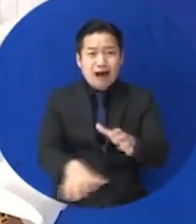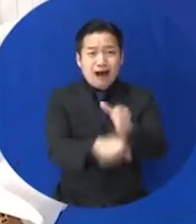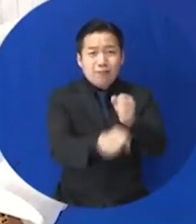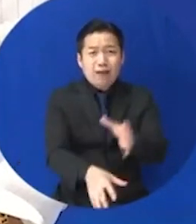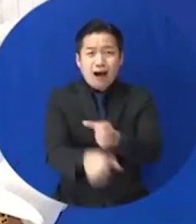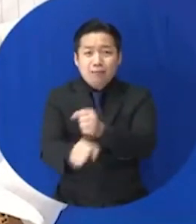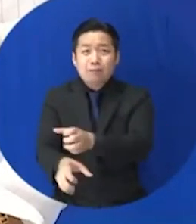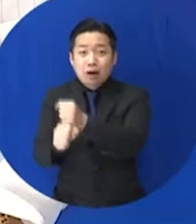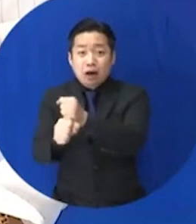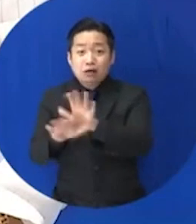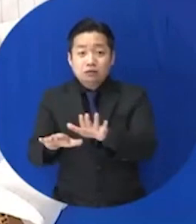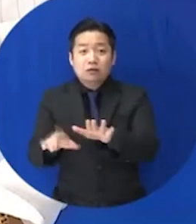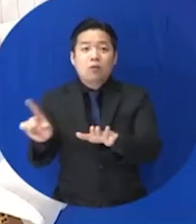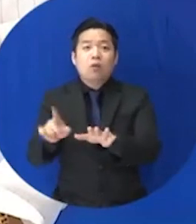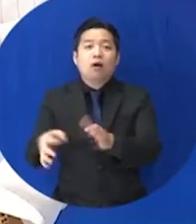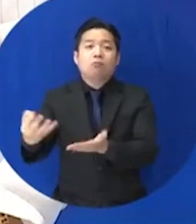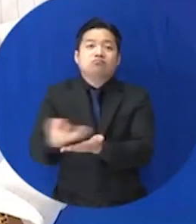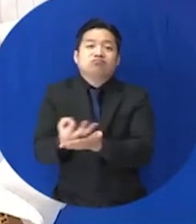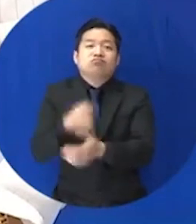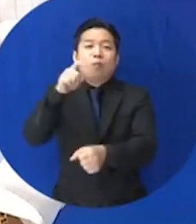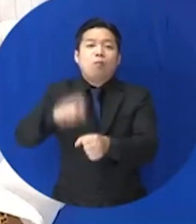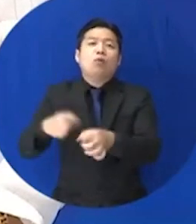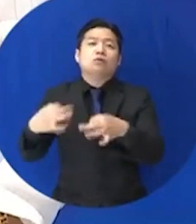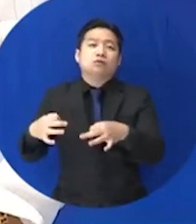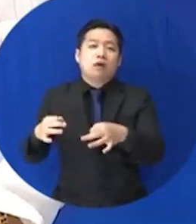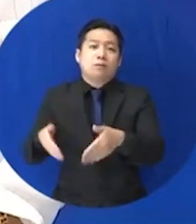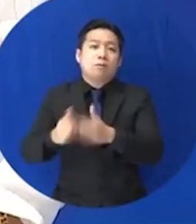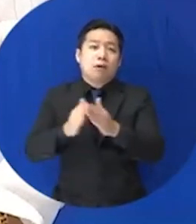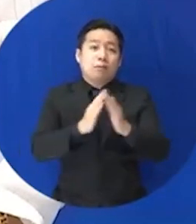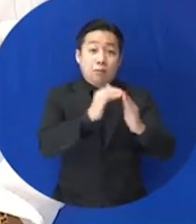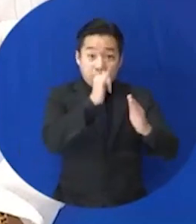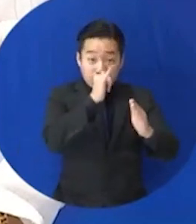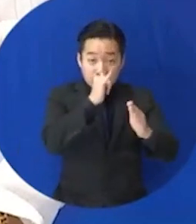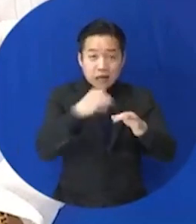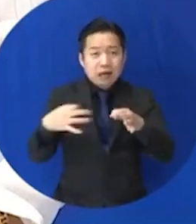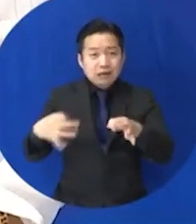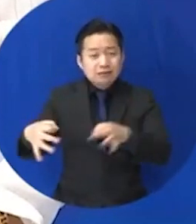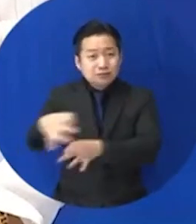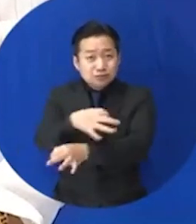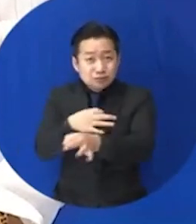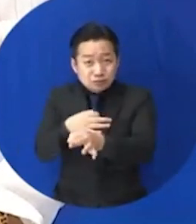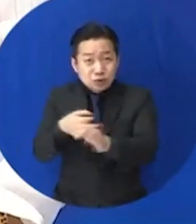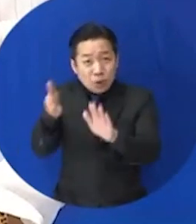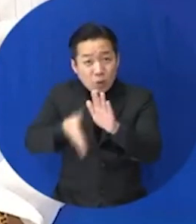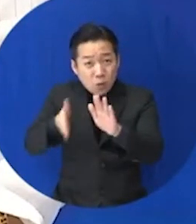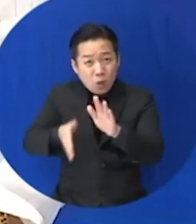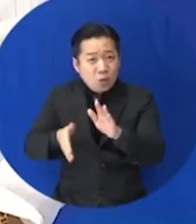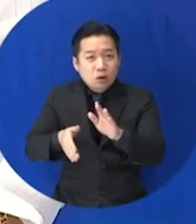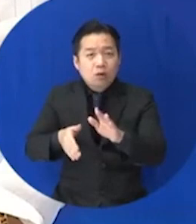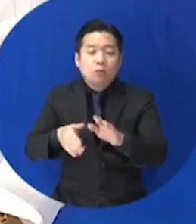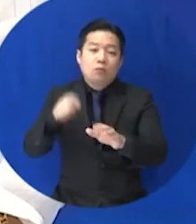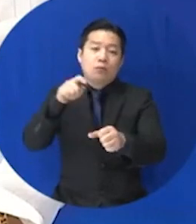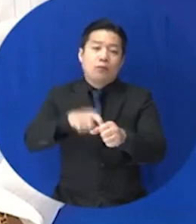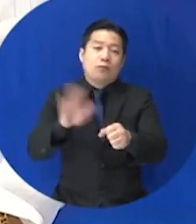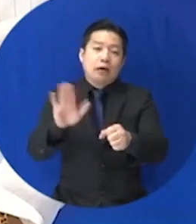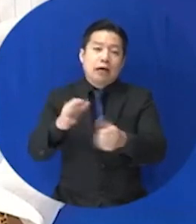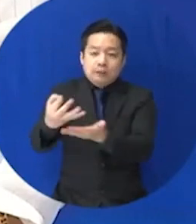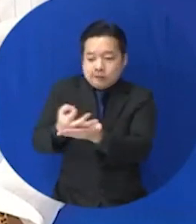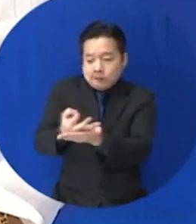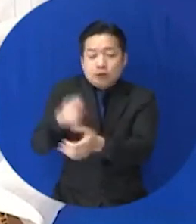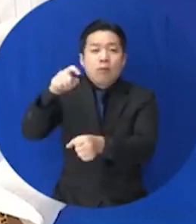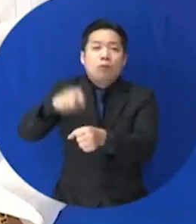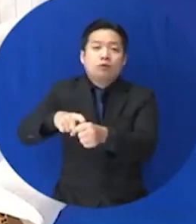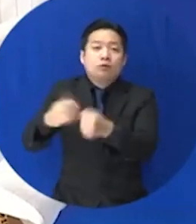통합해합돼가지고 사실 상업은행화 되어버렸죠. 이제 그게 금융이 이제 공적 기능보다는 이제 수익성에 집중하는 이제